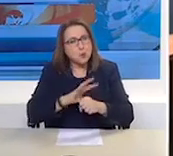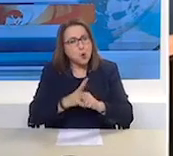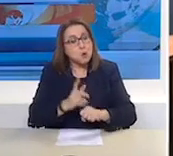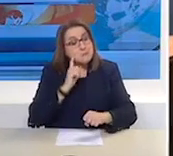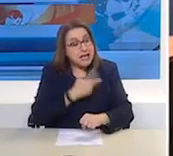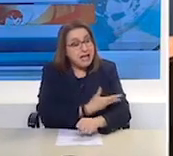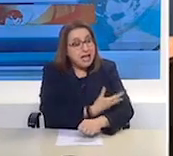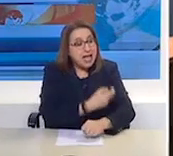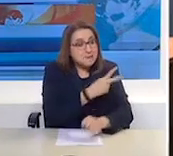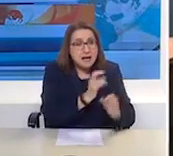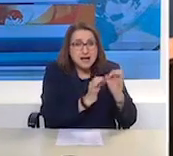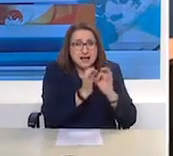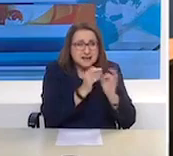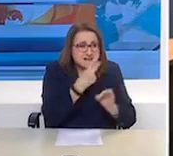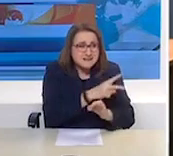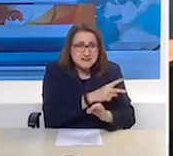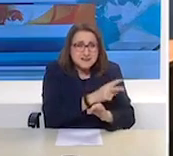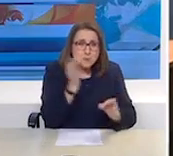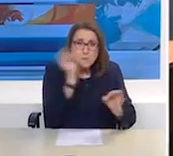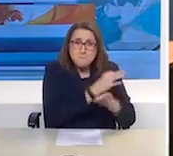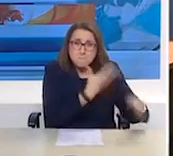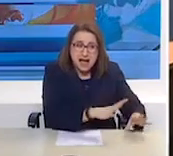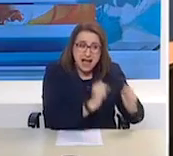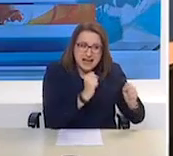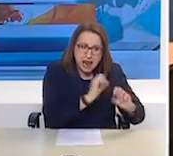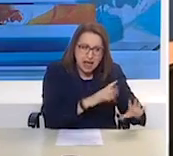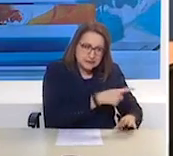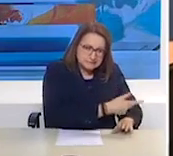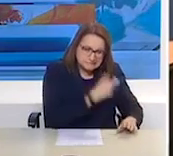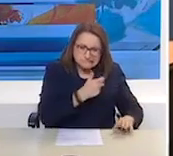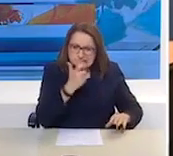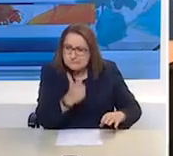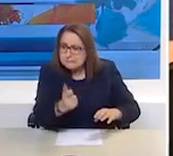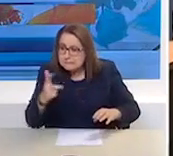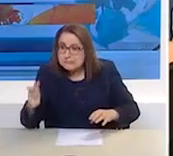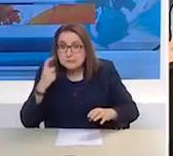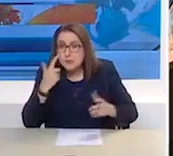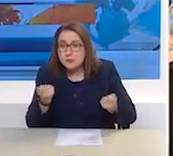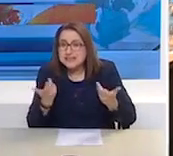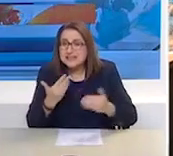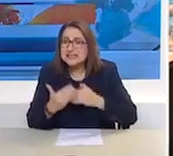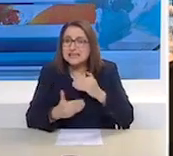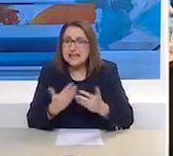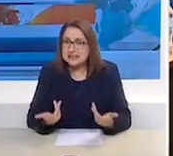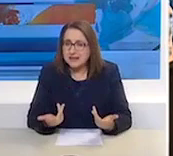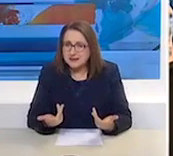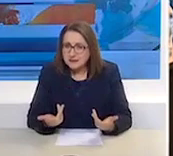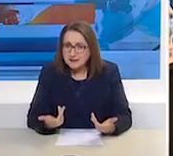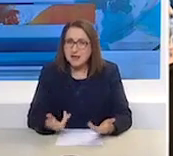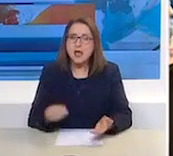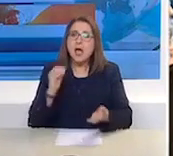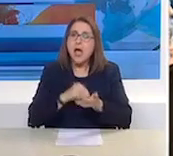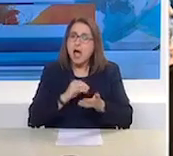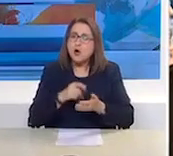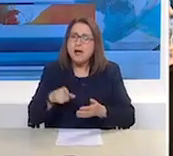Ταυτόχρονα, δεδομένης της χαμηλής μετάδοσης του ιού στη χώρα μας, όπως δείχνουν οι έλεγχοι των κινητών ομάδων του ΕΟΔΗ, μπορεί να υπάρξει επαρκής